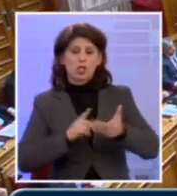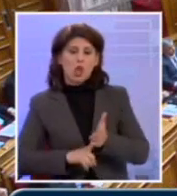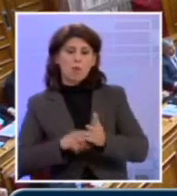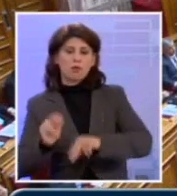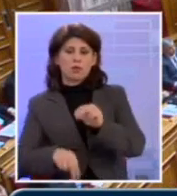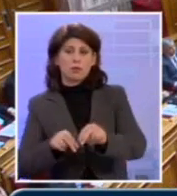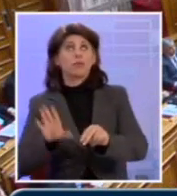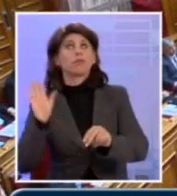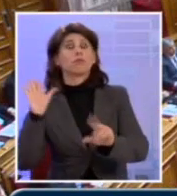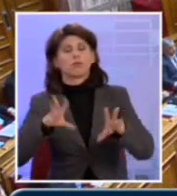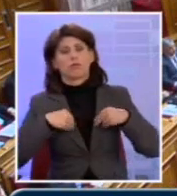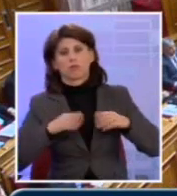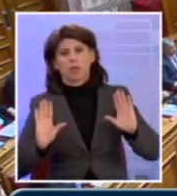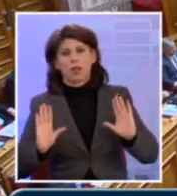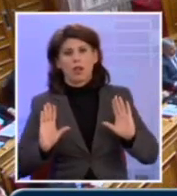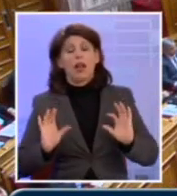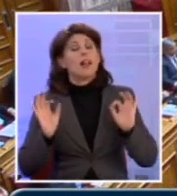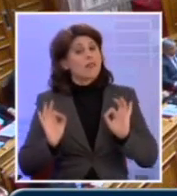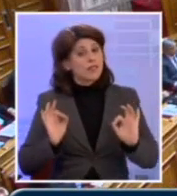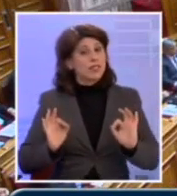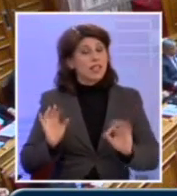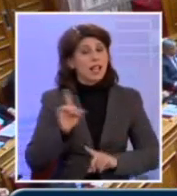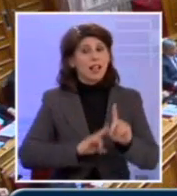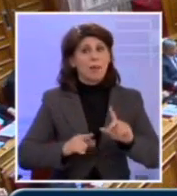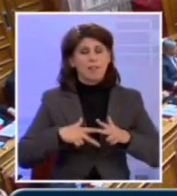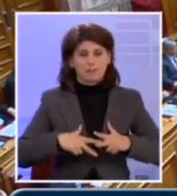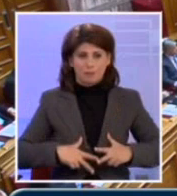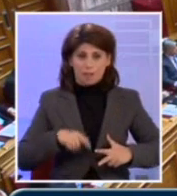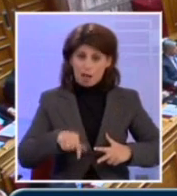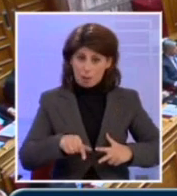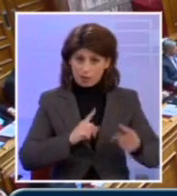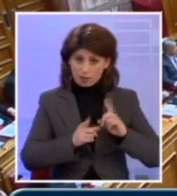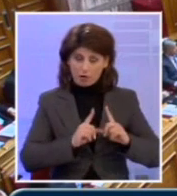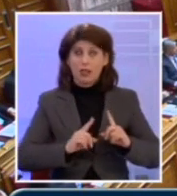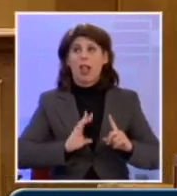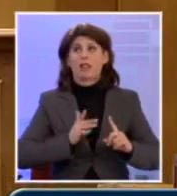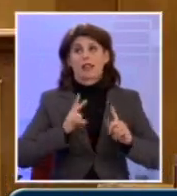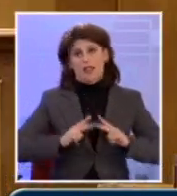Είναι προφανές όμως ότι κάποιοι δεν έμειναν καθόλου ικανοποιημένοι από αυτή τη συμφωνία.